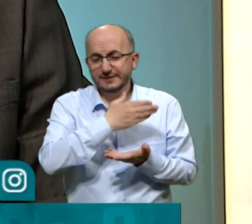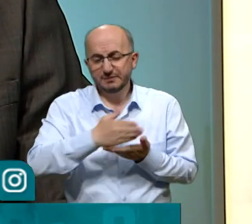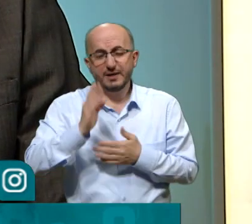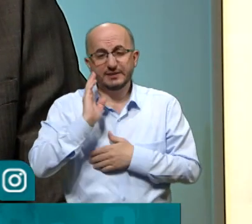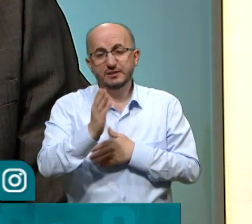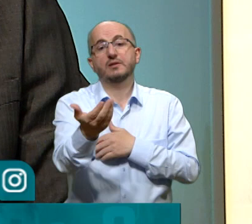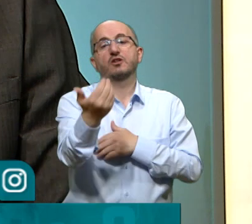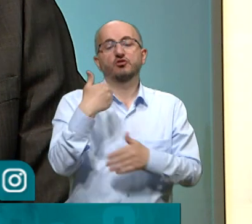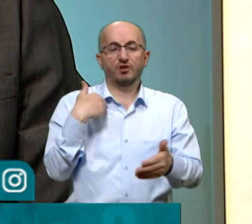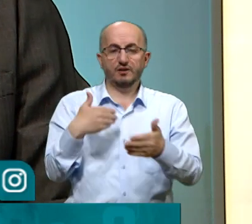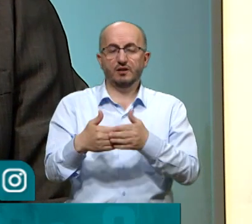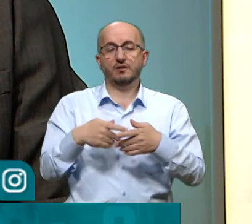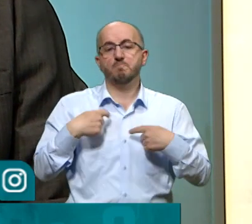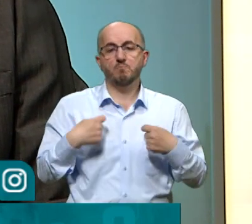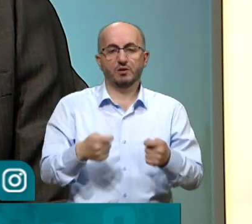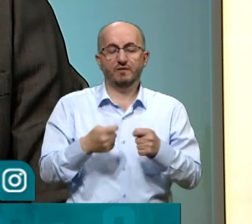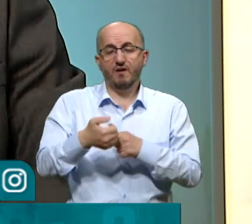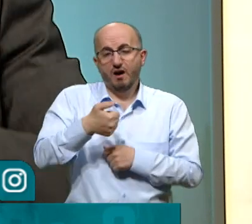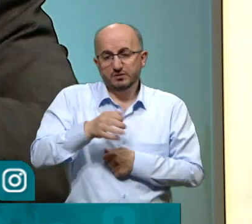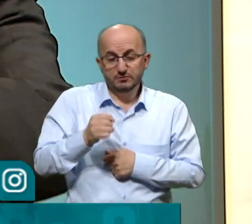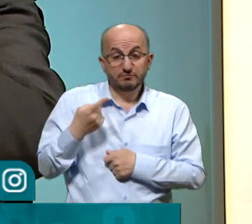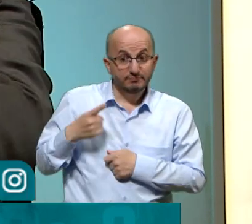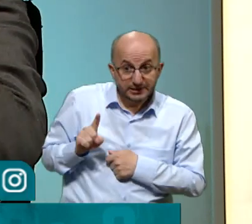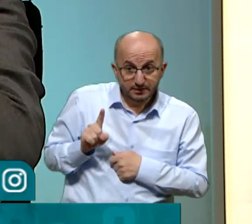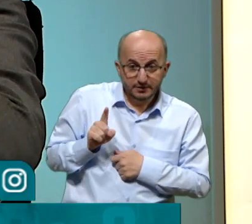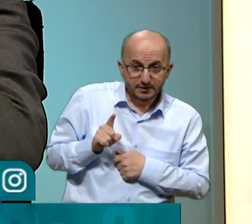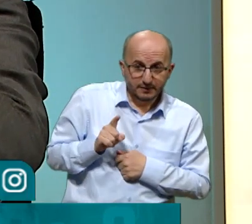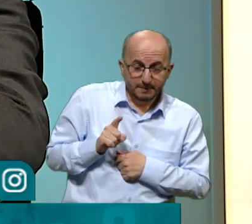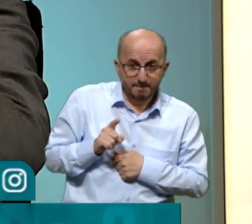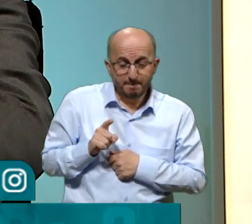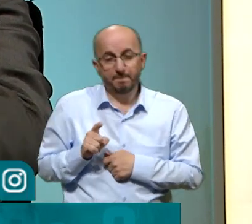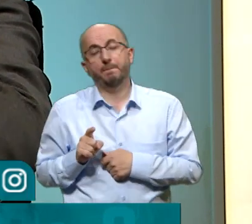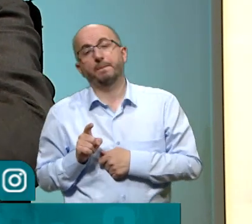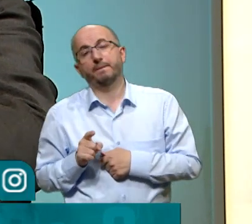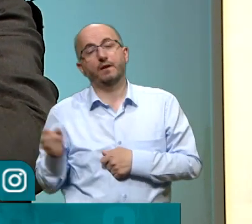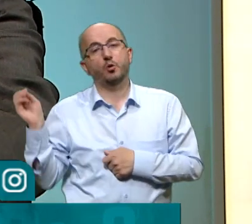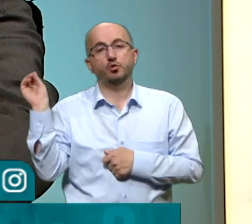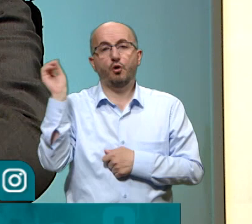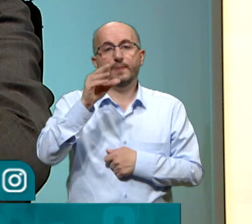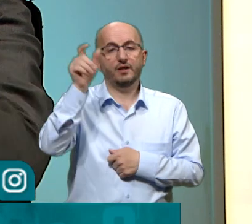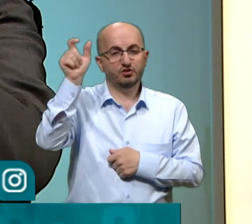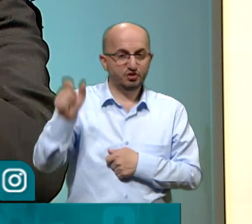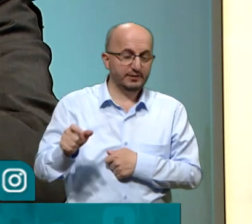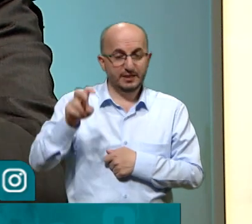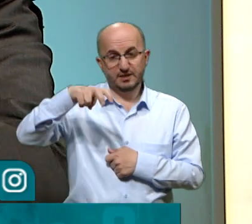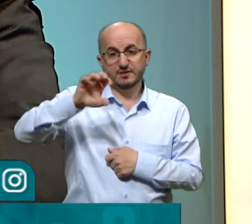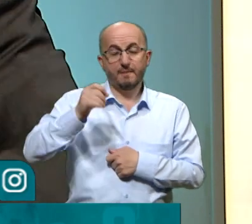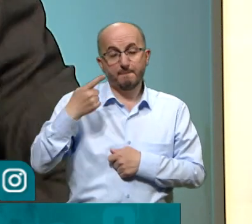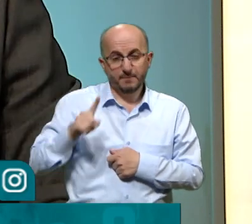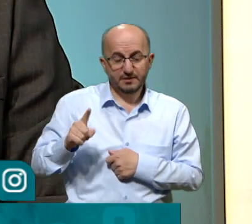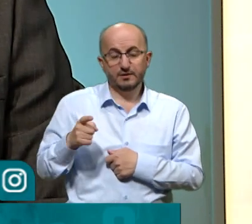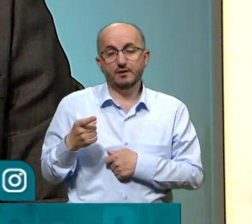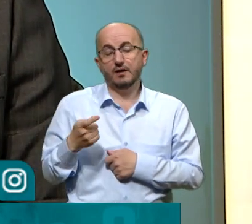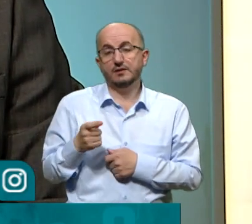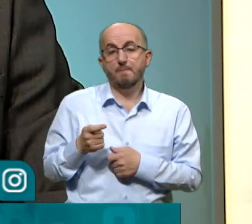gelinceye kadar ki masraflar 60 bin lira ise gönderen şahısla diyelim 80 bin lira size